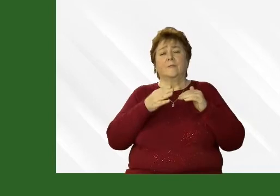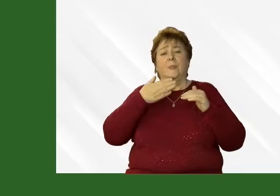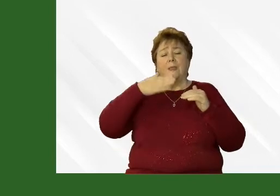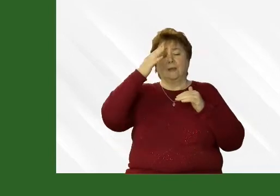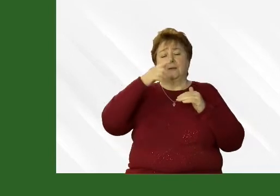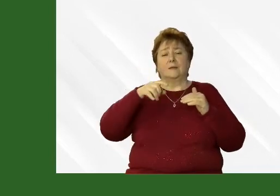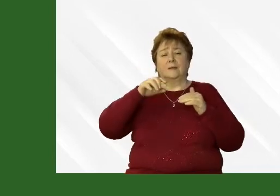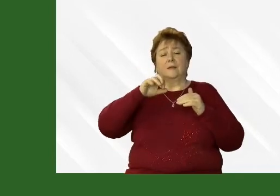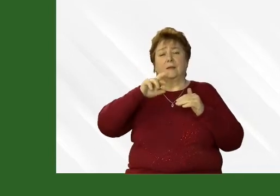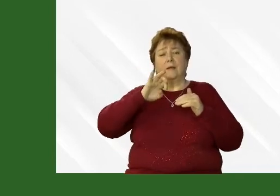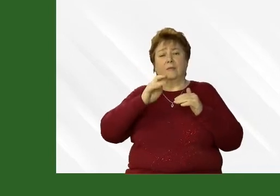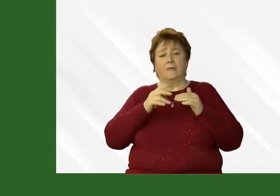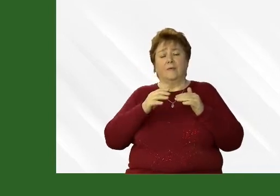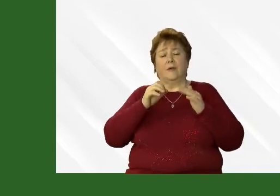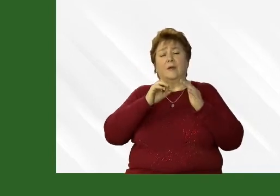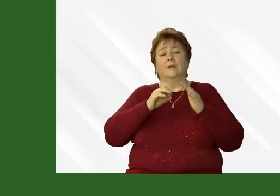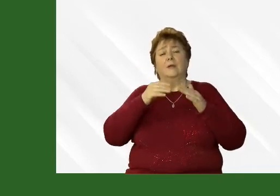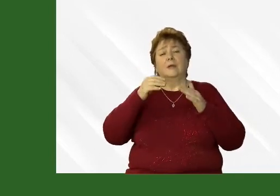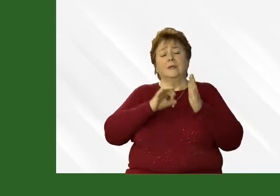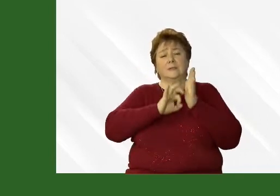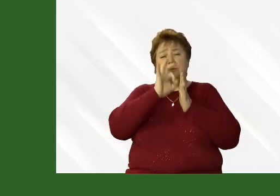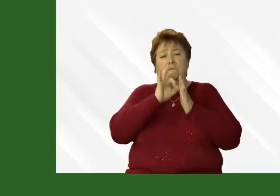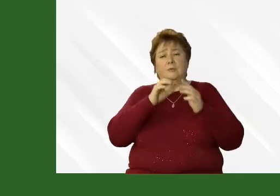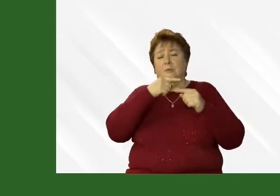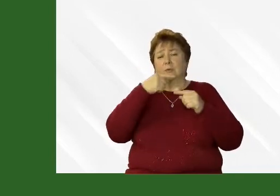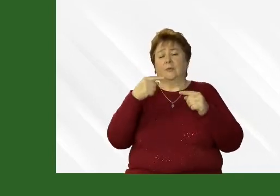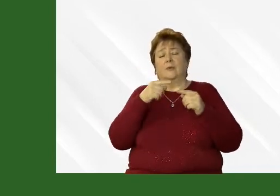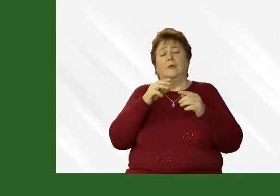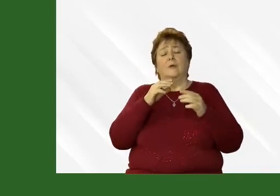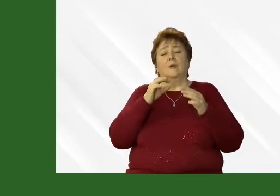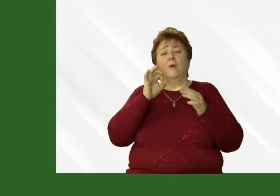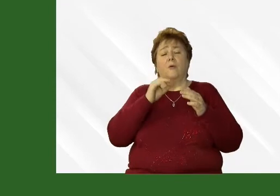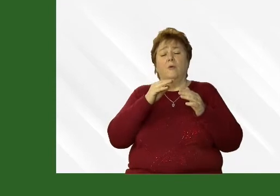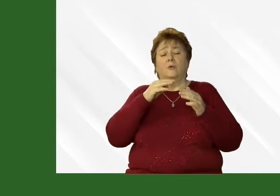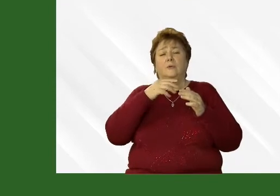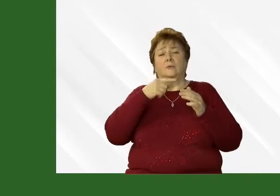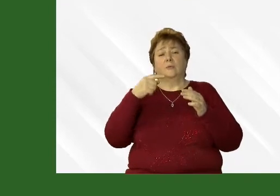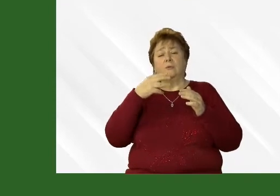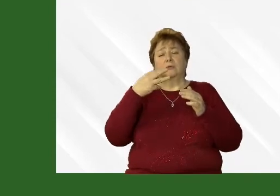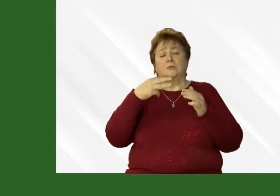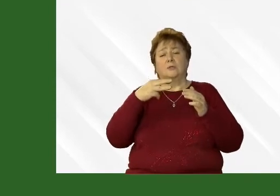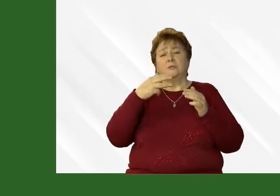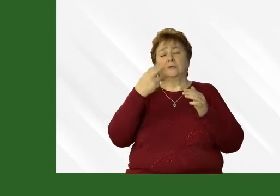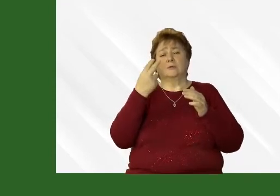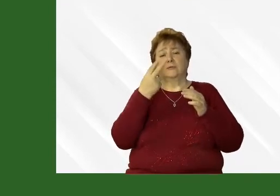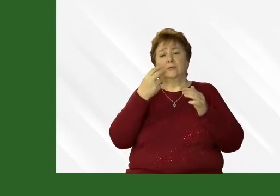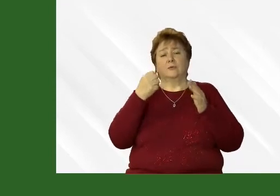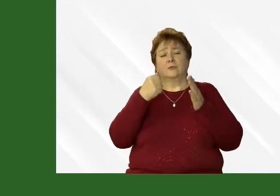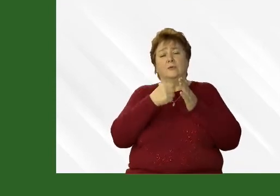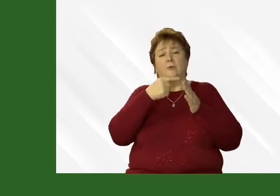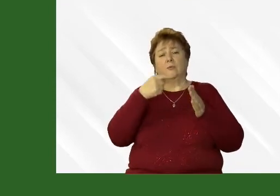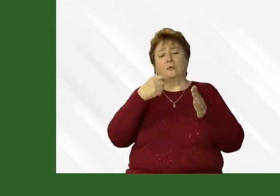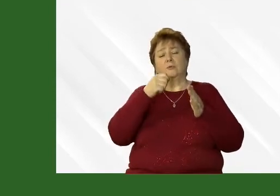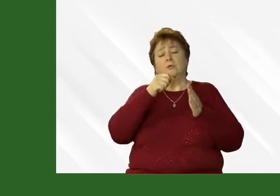Летние январские температуры тоже отрицательные и колеблются от минус 32 градусов до минус